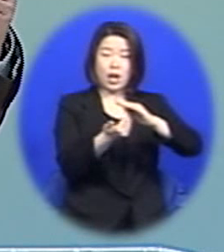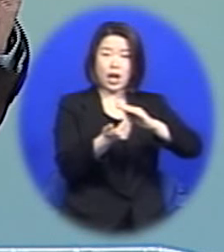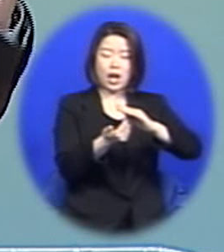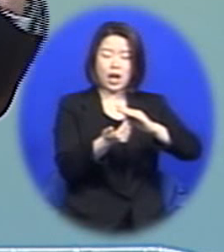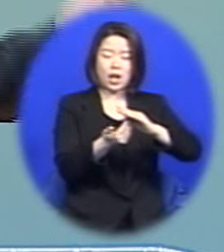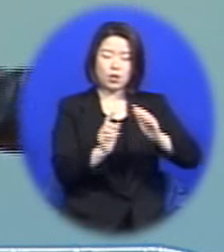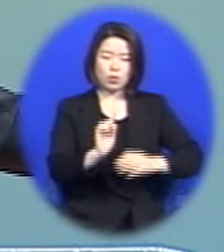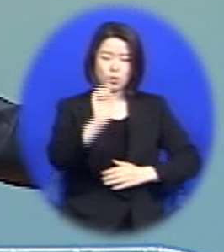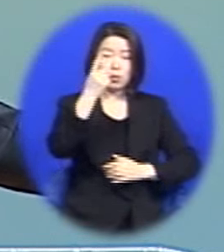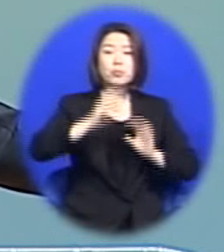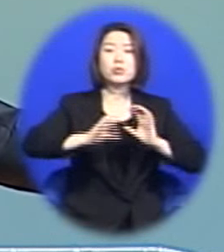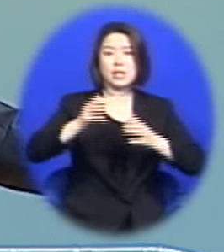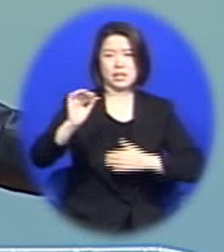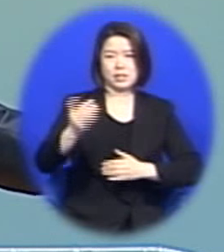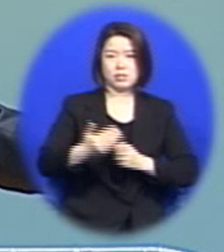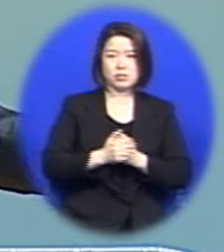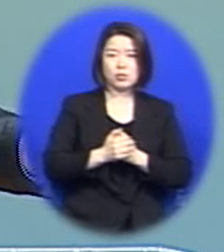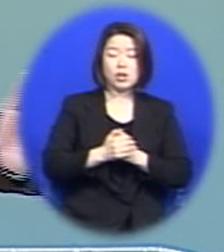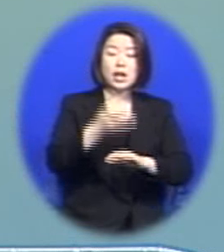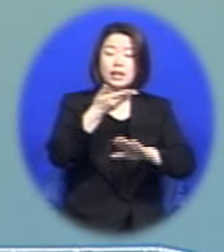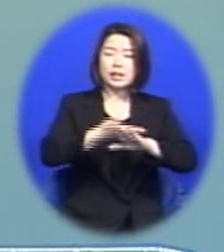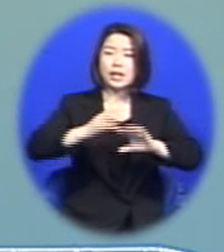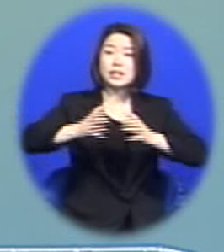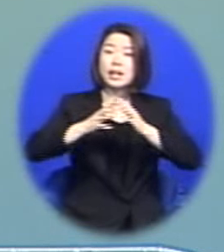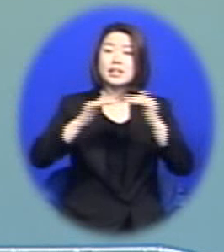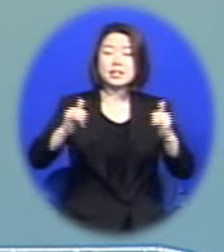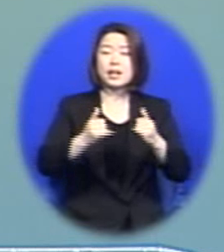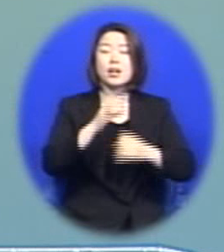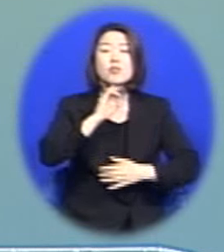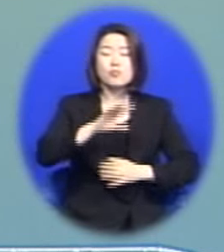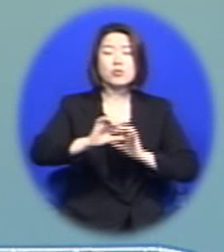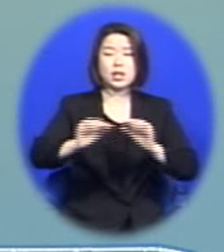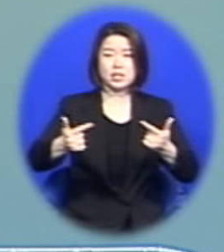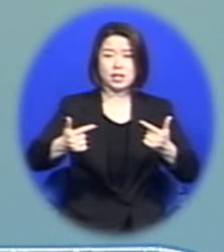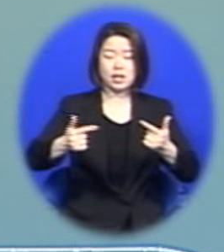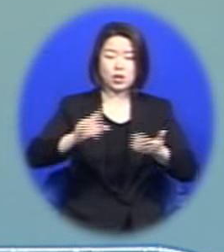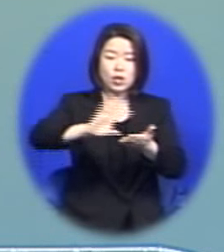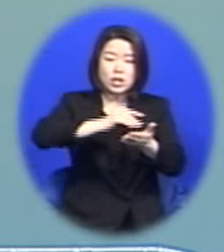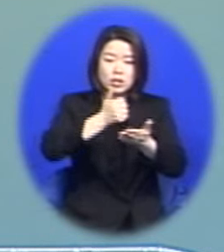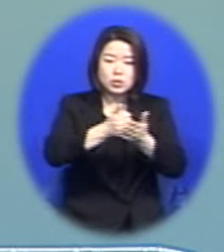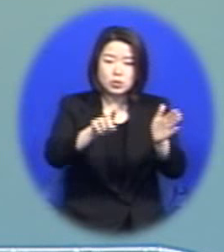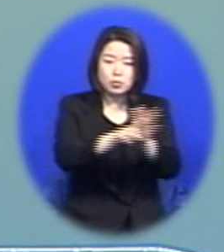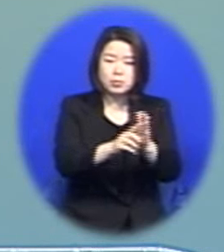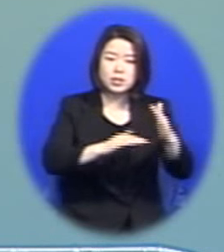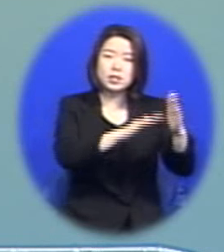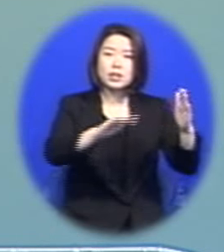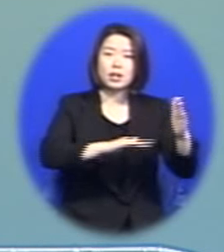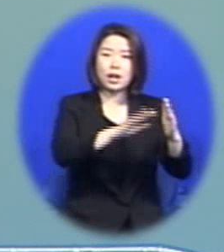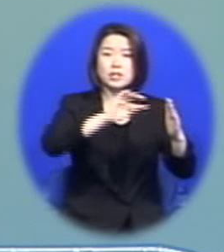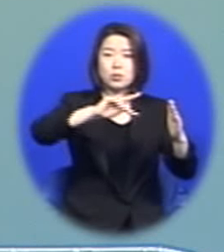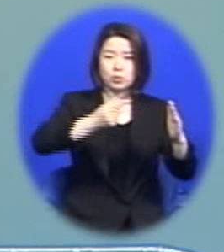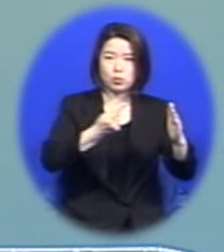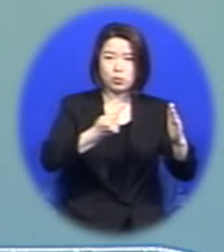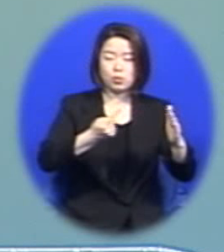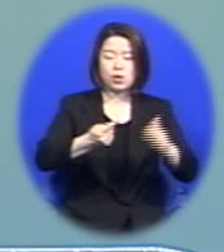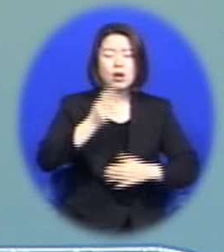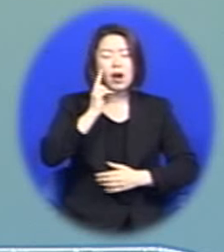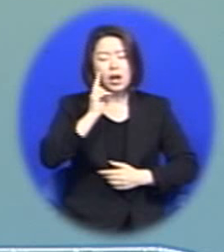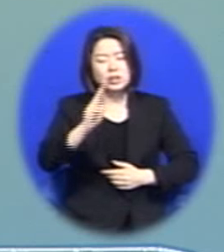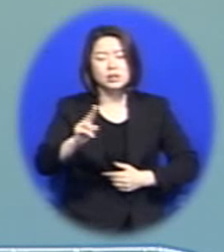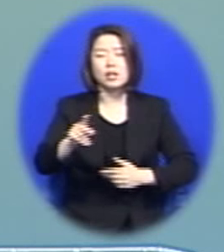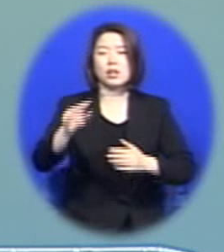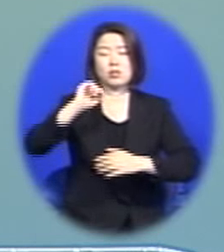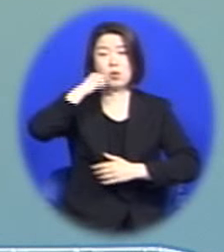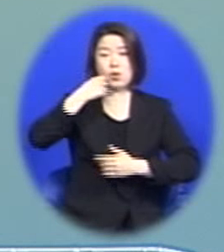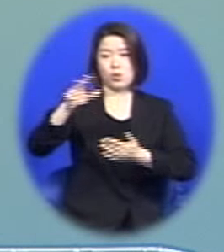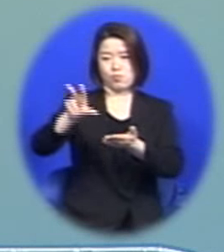세상 사람들 만 아니고 우리 그게 참 가정 들도 예수를 믿지만 심각한 어려움에 부딪혀